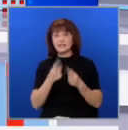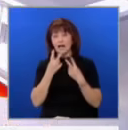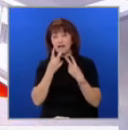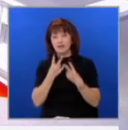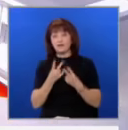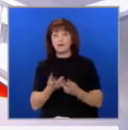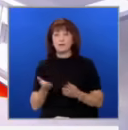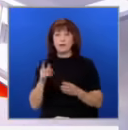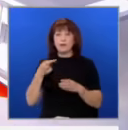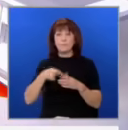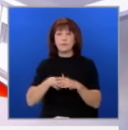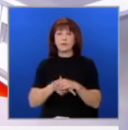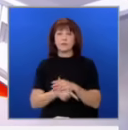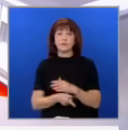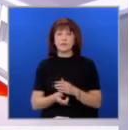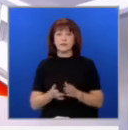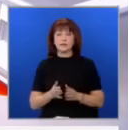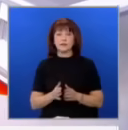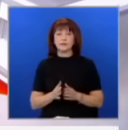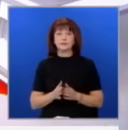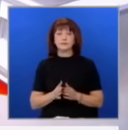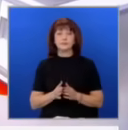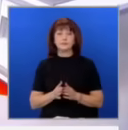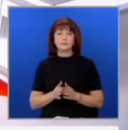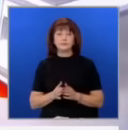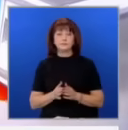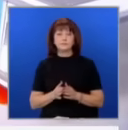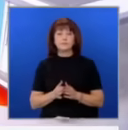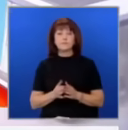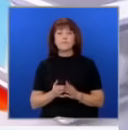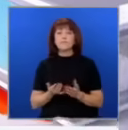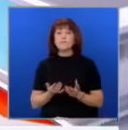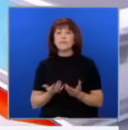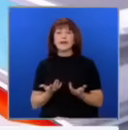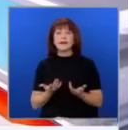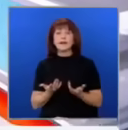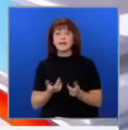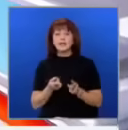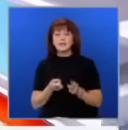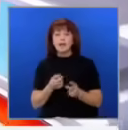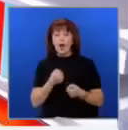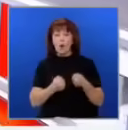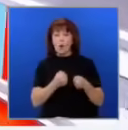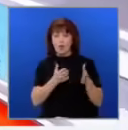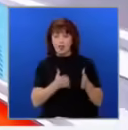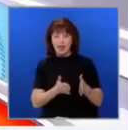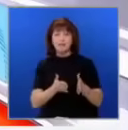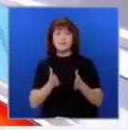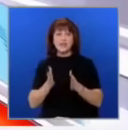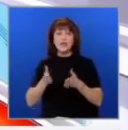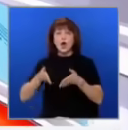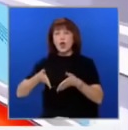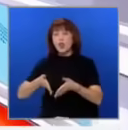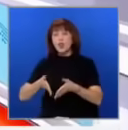детайли по тази тема включваме Иво Никодимов. Добър вечер, Иво. Да кажем, къде са тези автомобил и плавателен